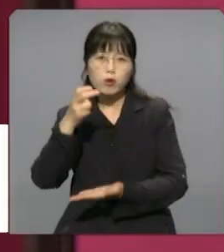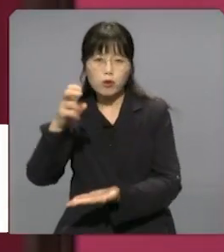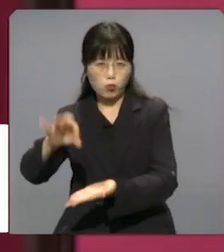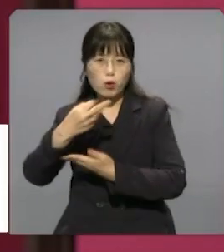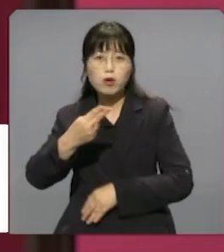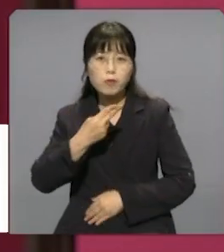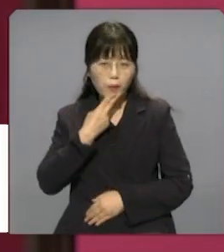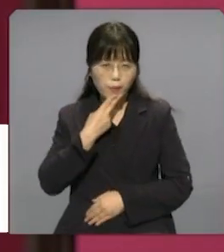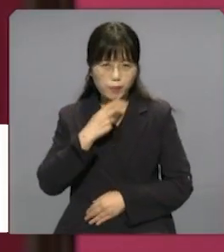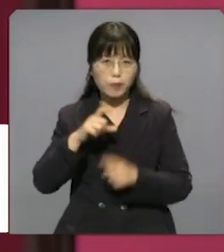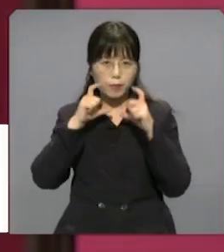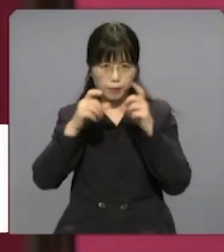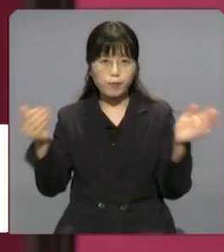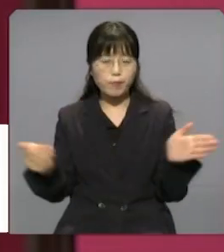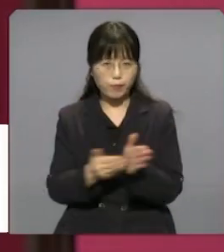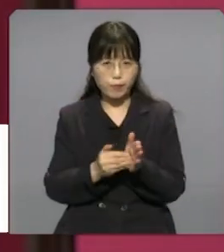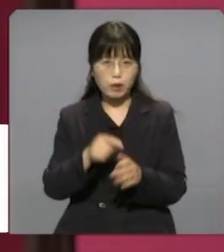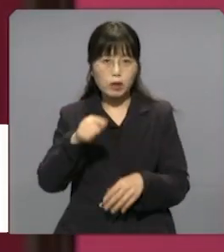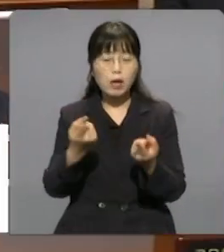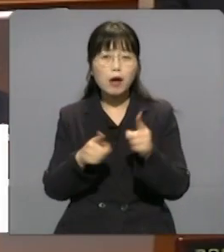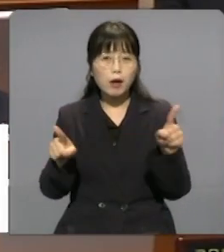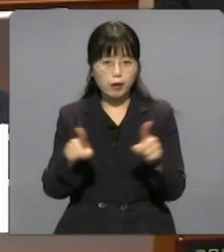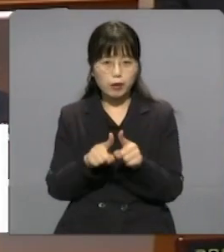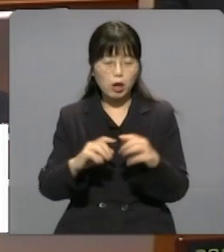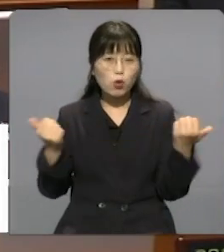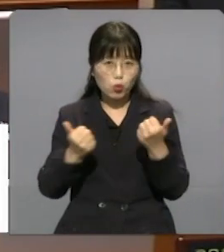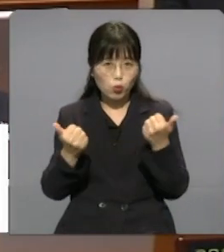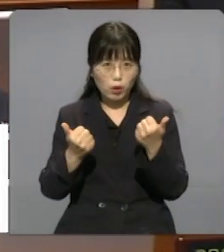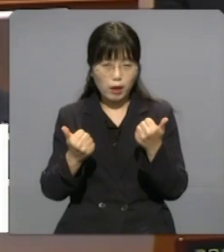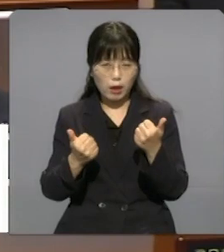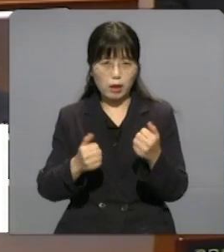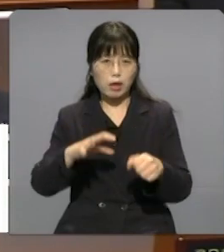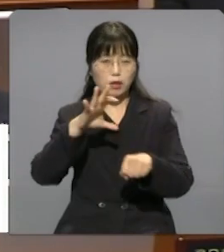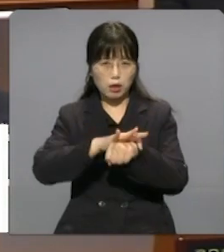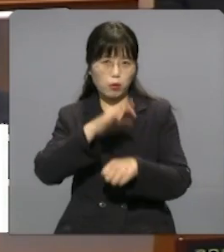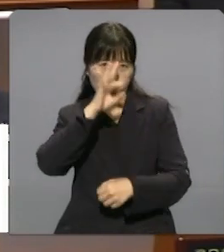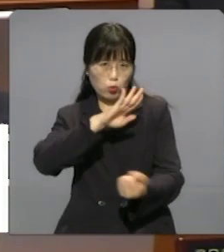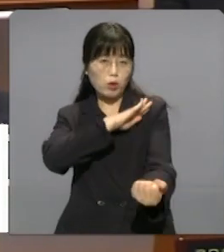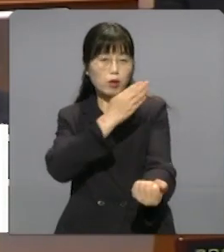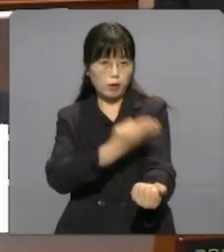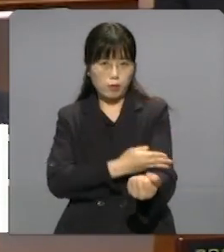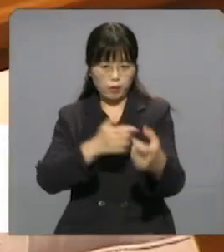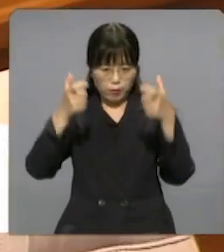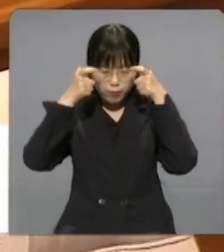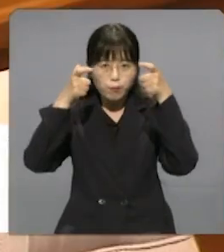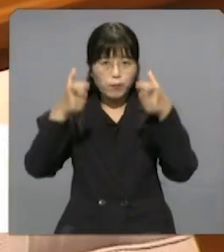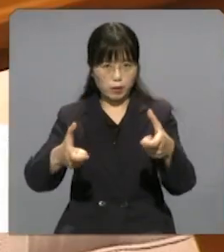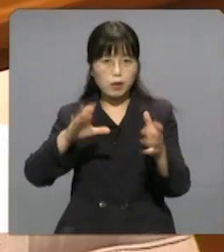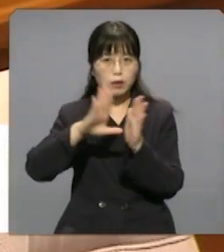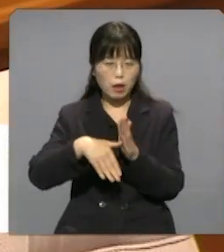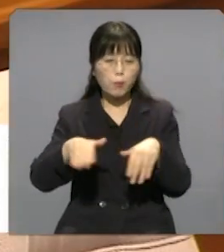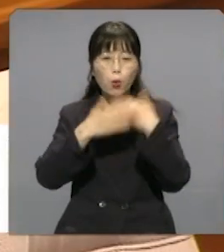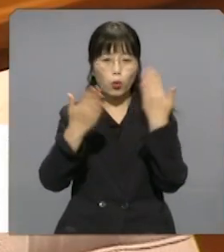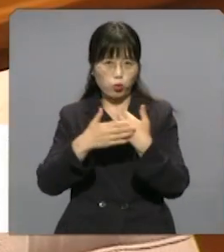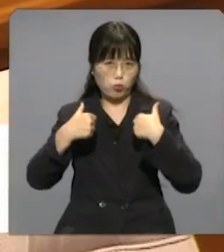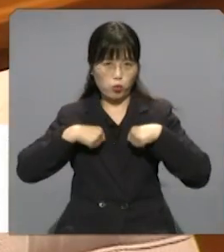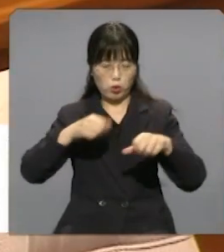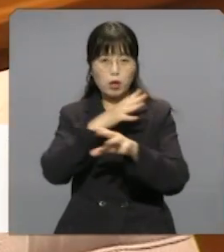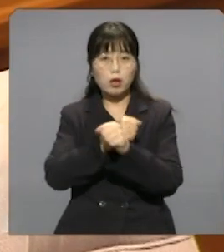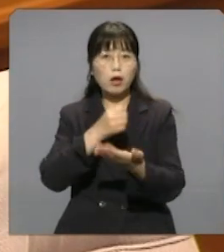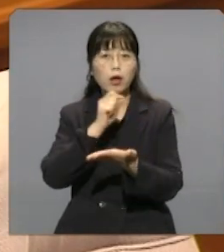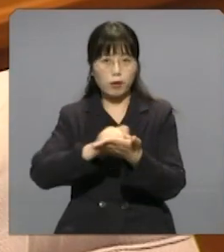도입을 꺼냈습니다. 이와 함께 국회가 드디어 불체포 특권을 내려놓을 때가 왔다. 우리 모두 포기